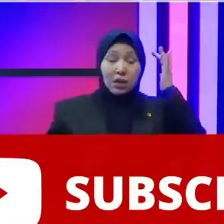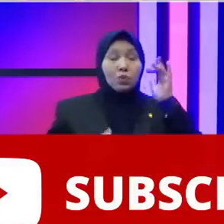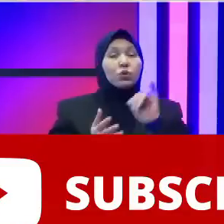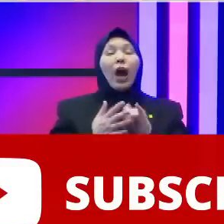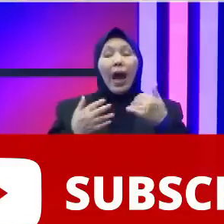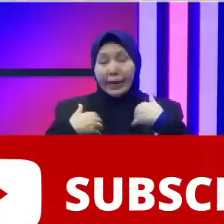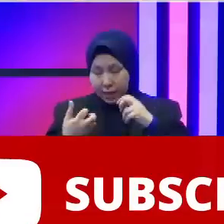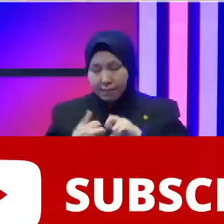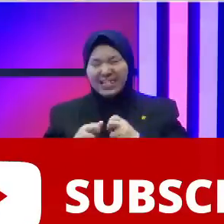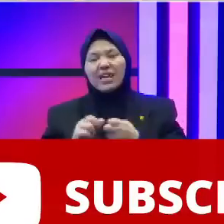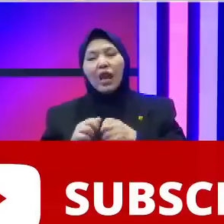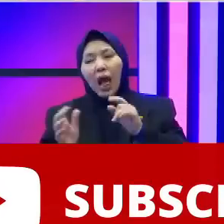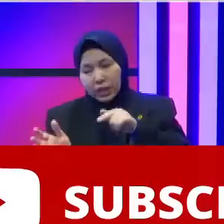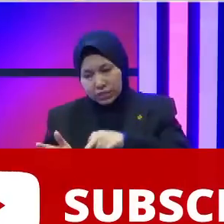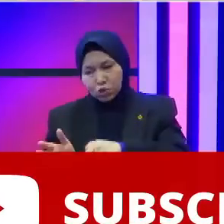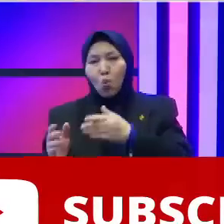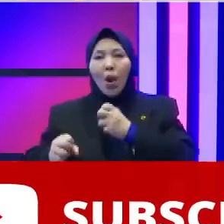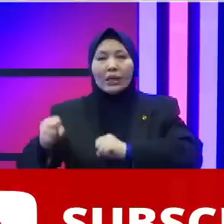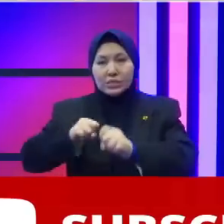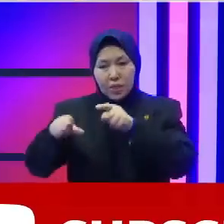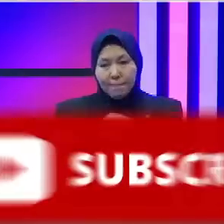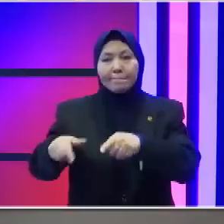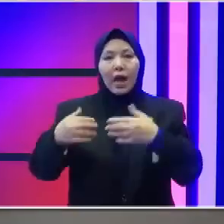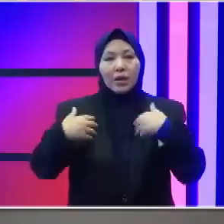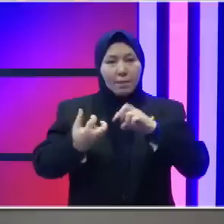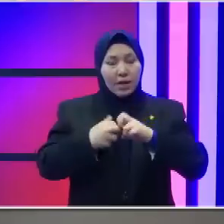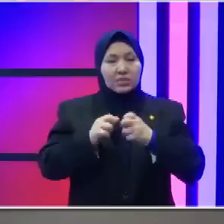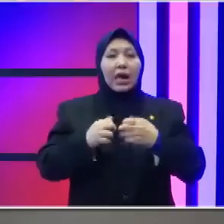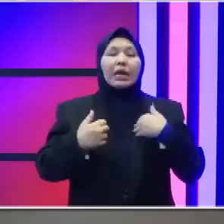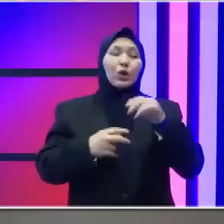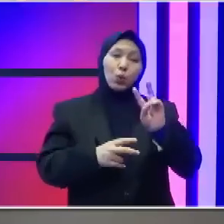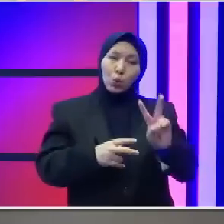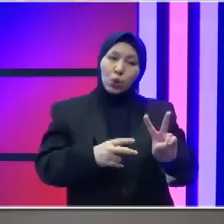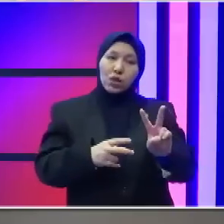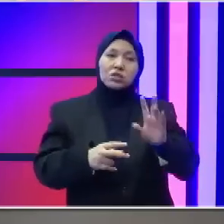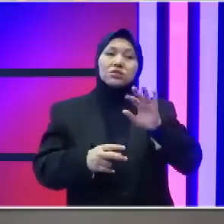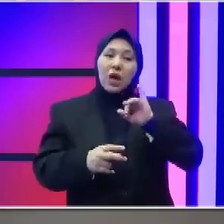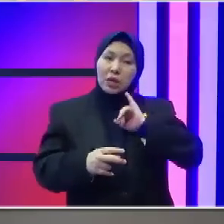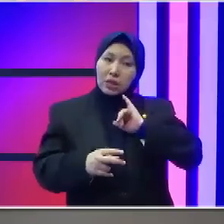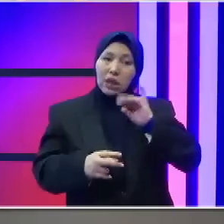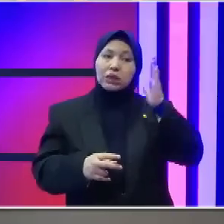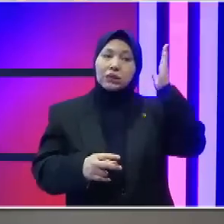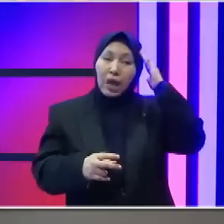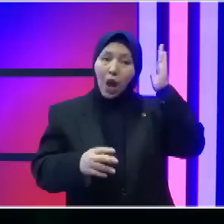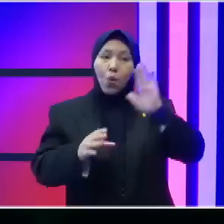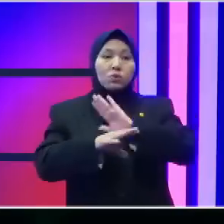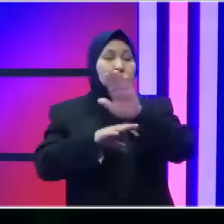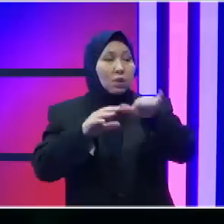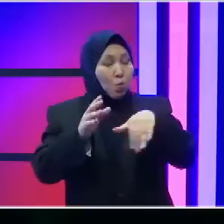problem, Ustaz Hafaz, eh? Ya, insya-Allah. Baik, kita jadi nak ada dua lah saatnya. Saya tahu semua,